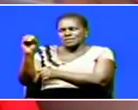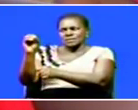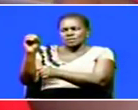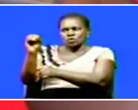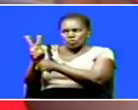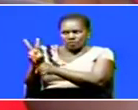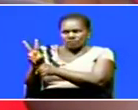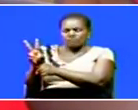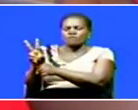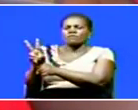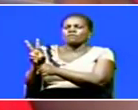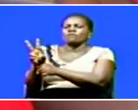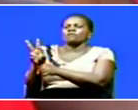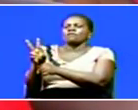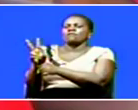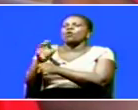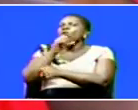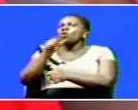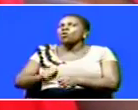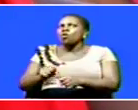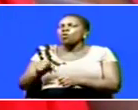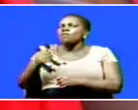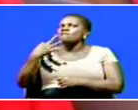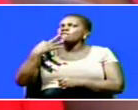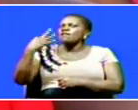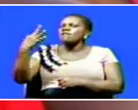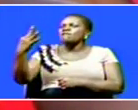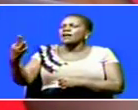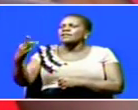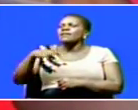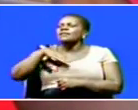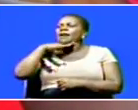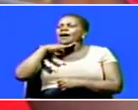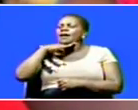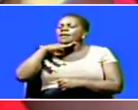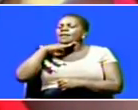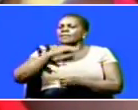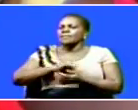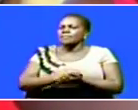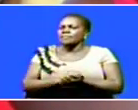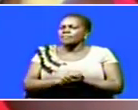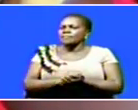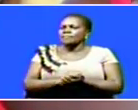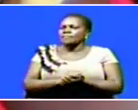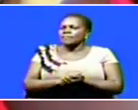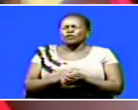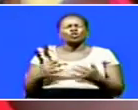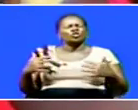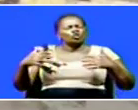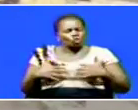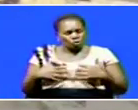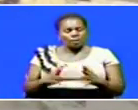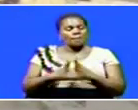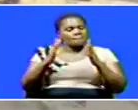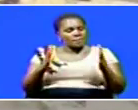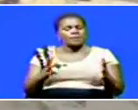2012 tulipata wazee karibu 300 walikuwa wamekufa mwaka huo, na hiyo ikatushtua sana.